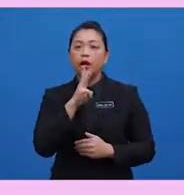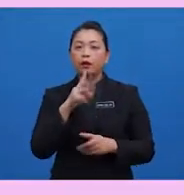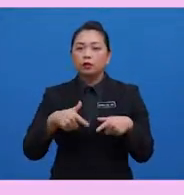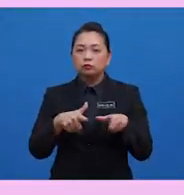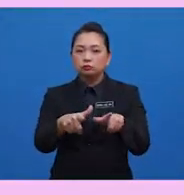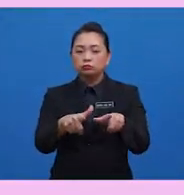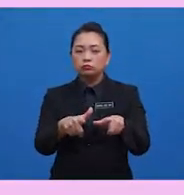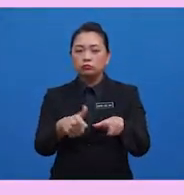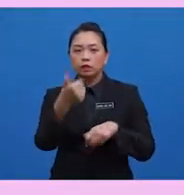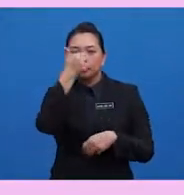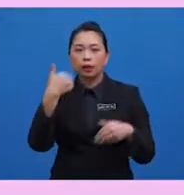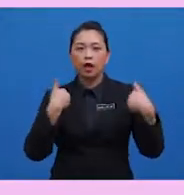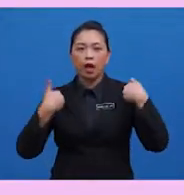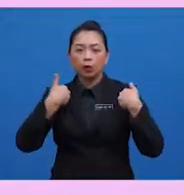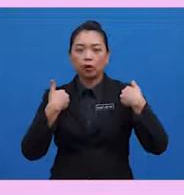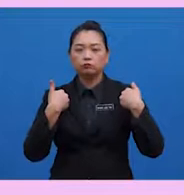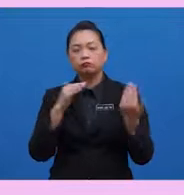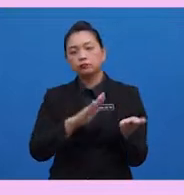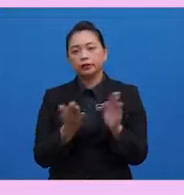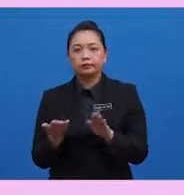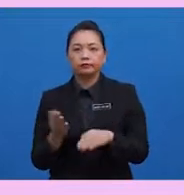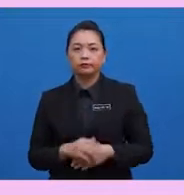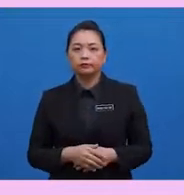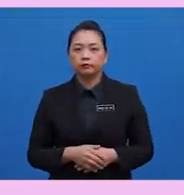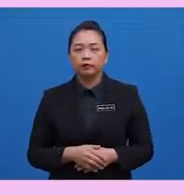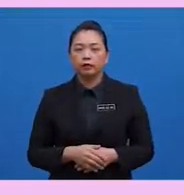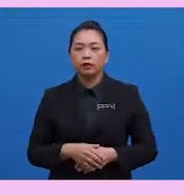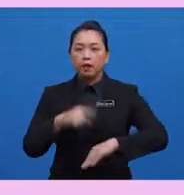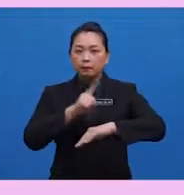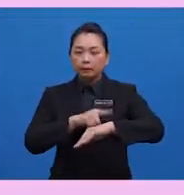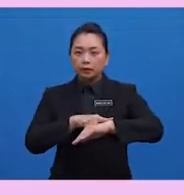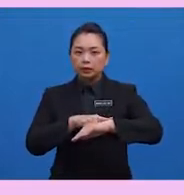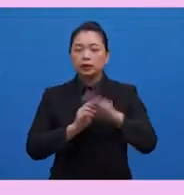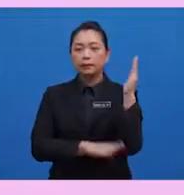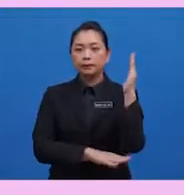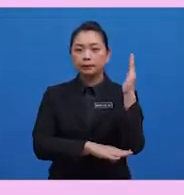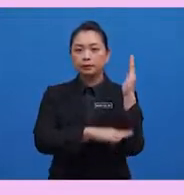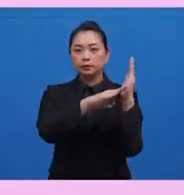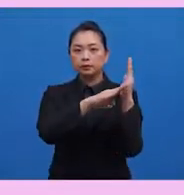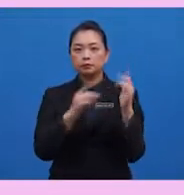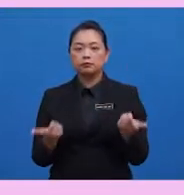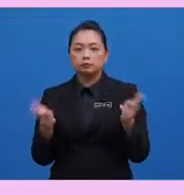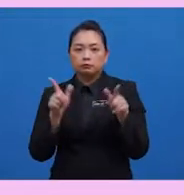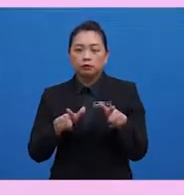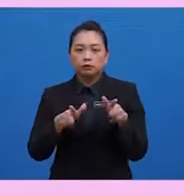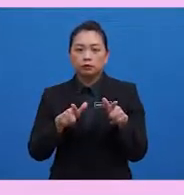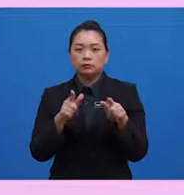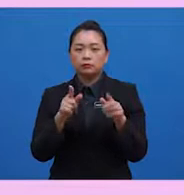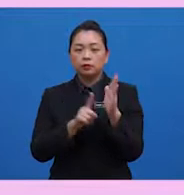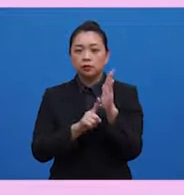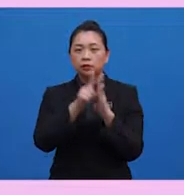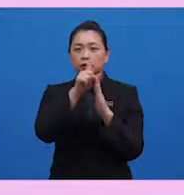akan menyebabkan haiwan hanyut dan mati. Semasa kejadian banjir, berlaku peningkatan